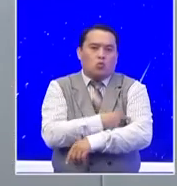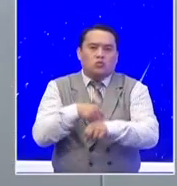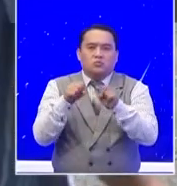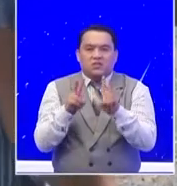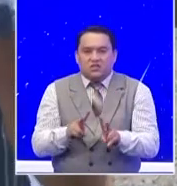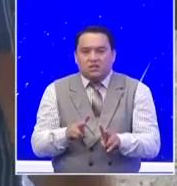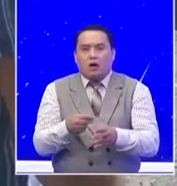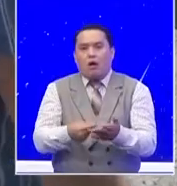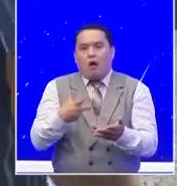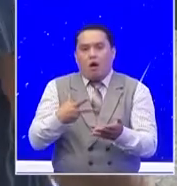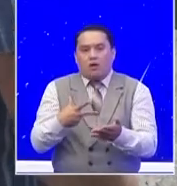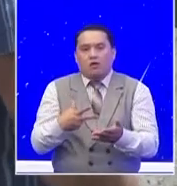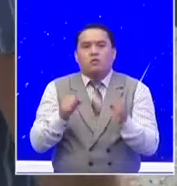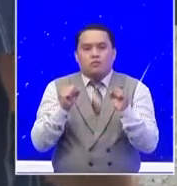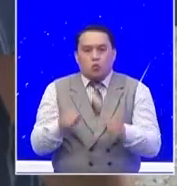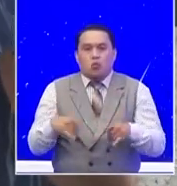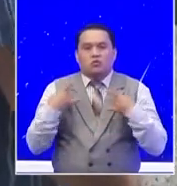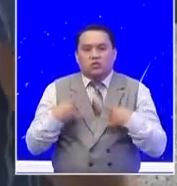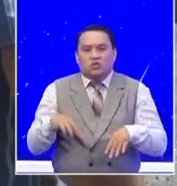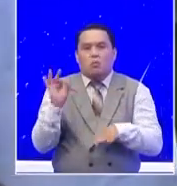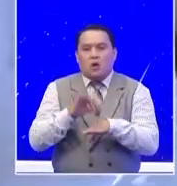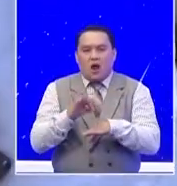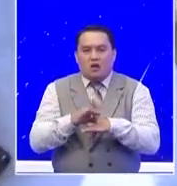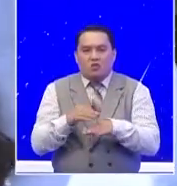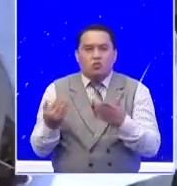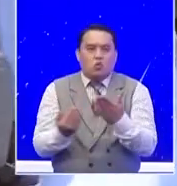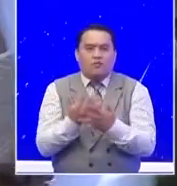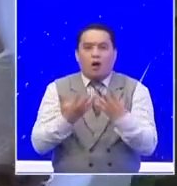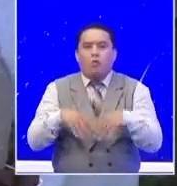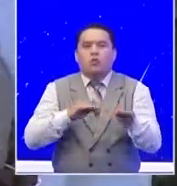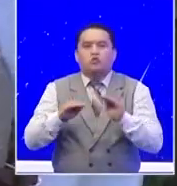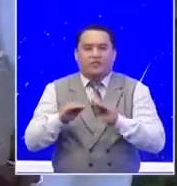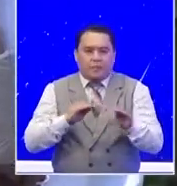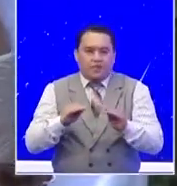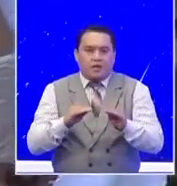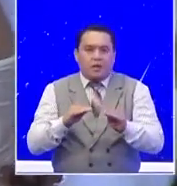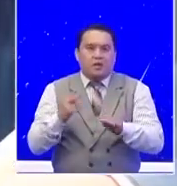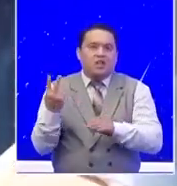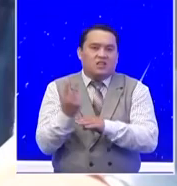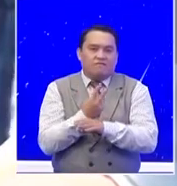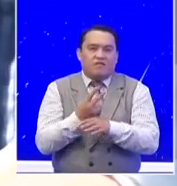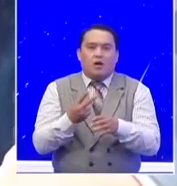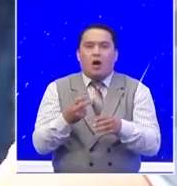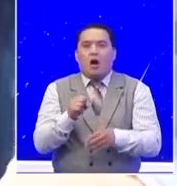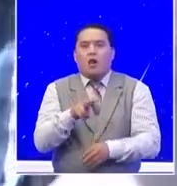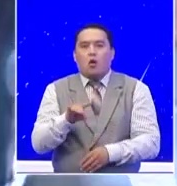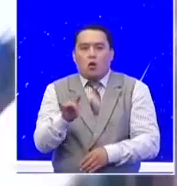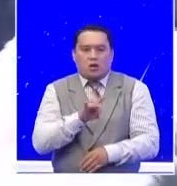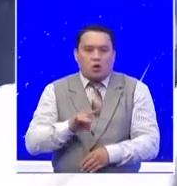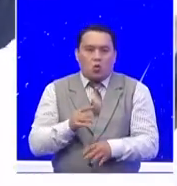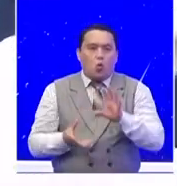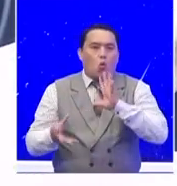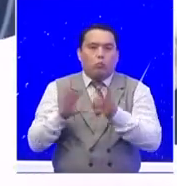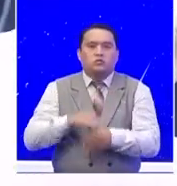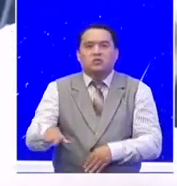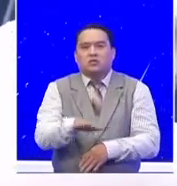специалистов, сдать анализы и даже диагностировать заболевания на современном оборудовании. Две такие бригады есть в Волокольском районе. Общая